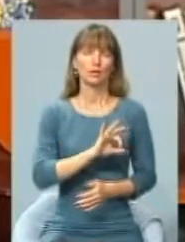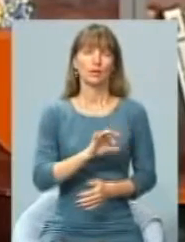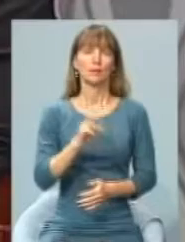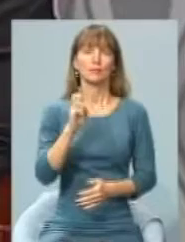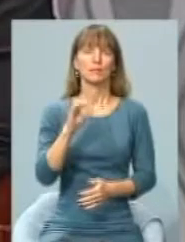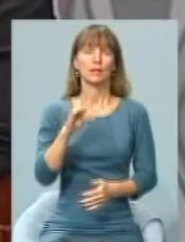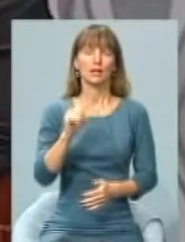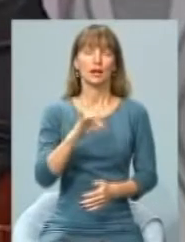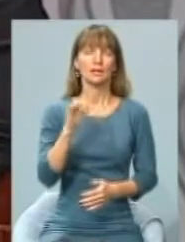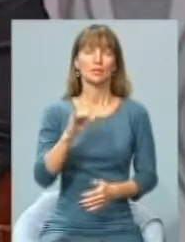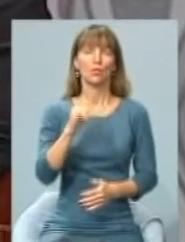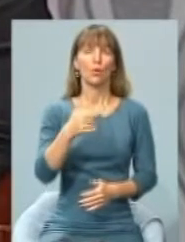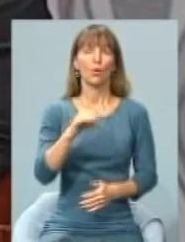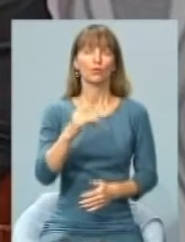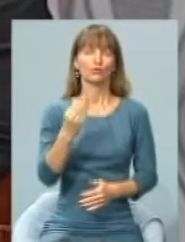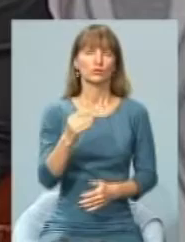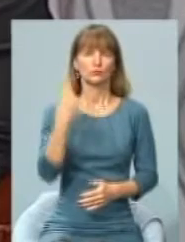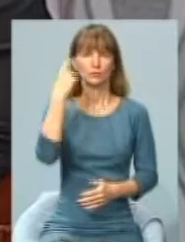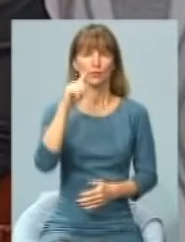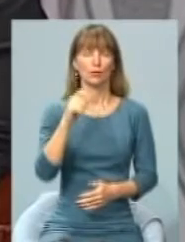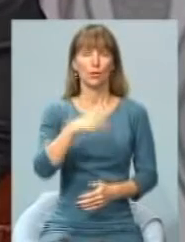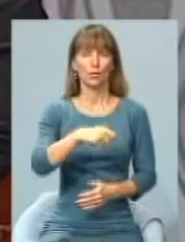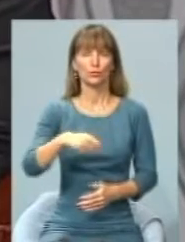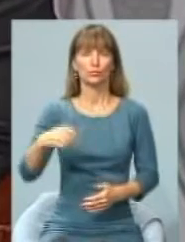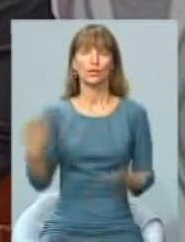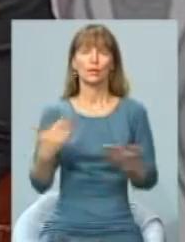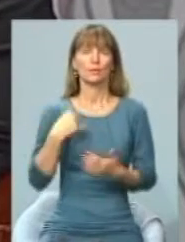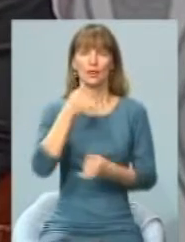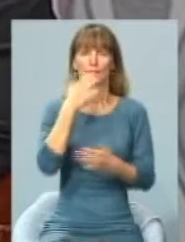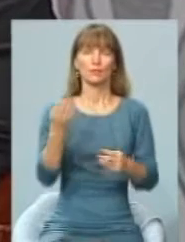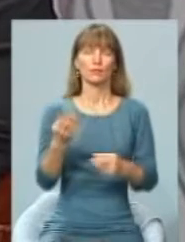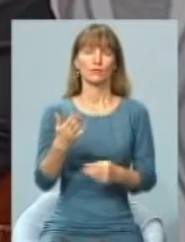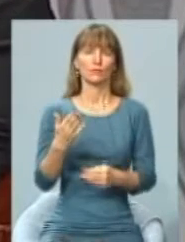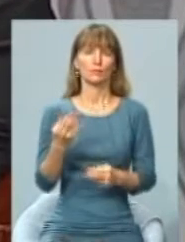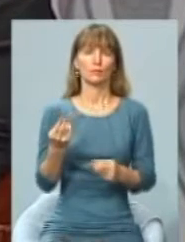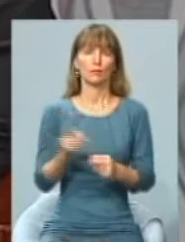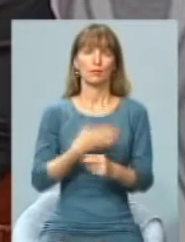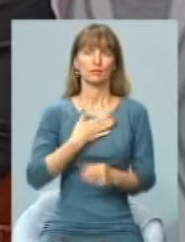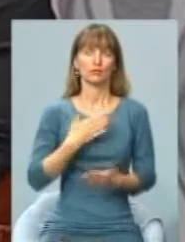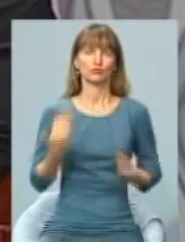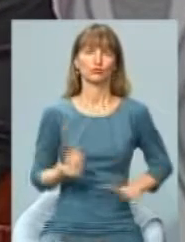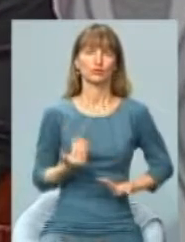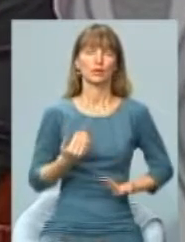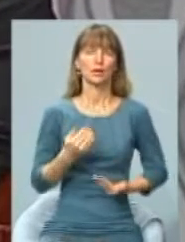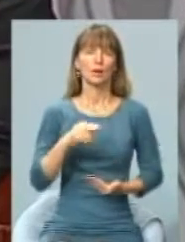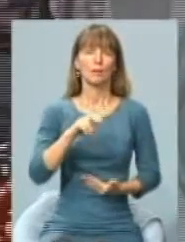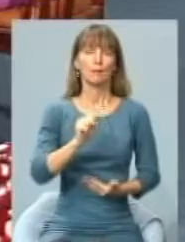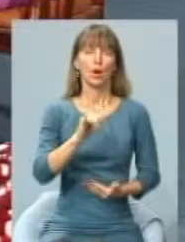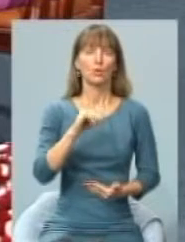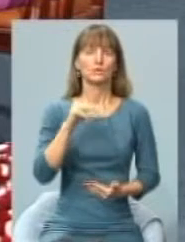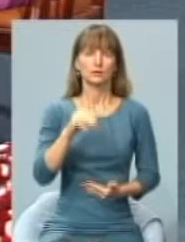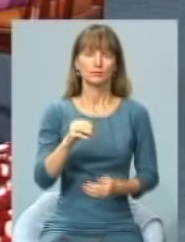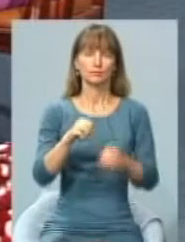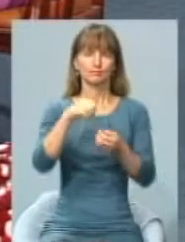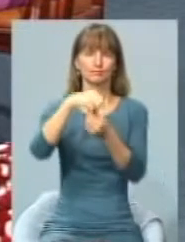Угорщини придумав кулькову ручку, без якої ми також не можемо обходитись у нашому повсякденні. А Вранчіч Фауст – парашут, який також,